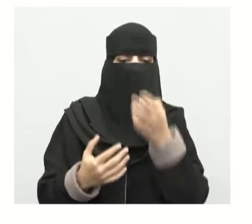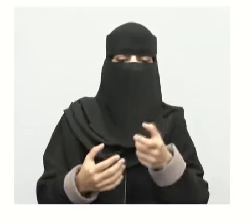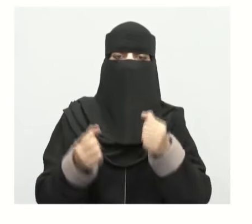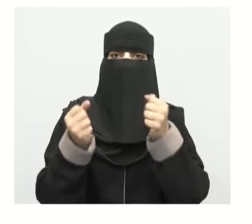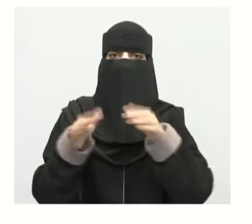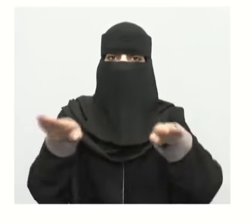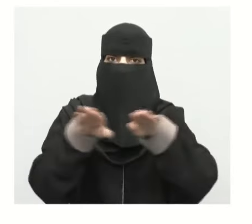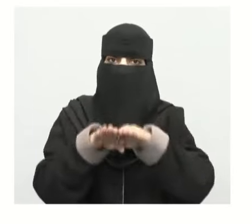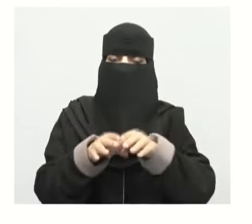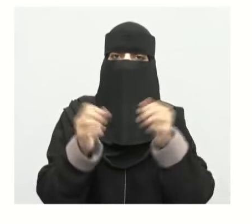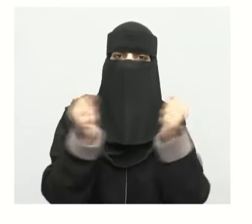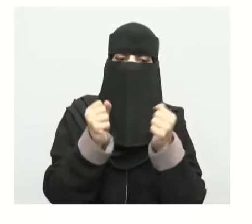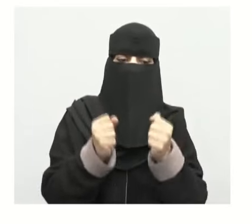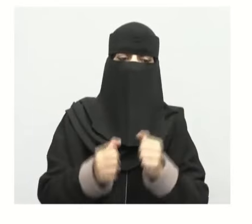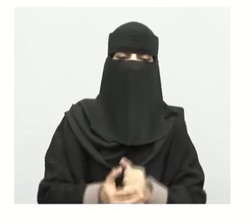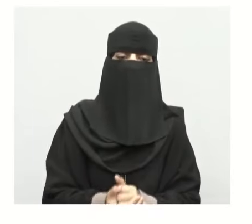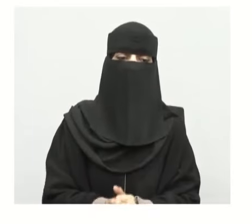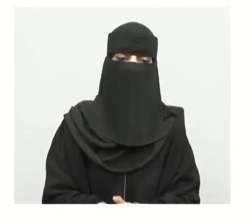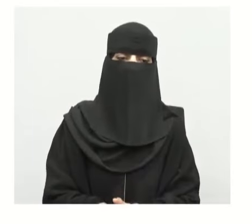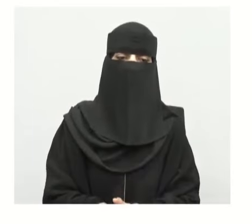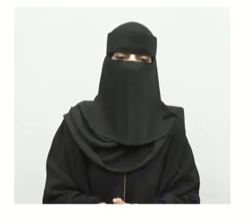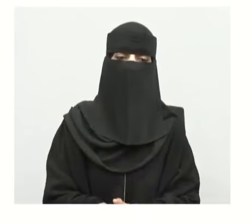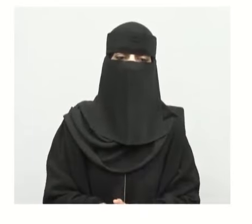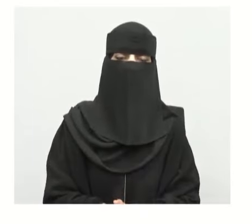وبارده بين حاره ومعتدله